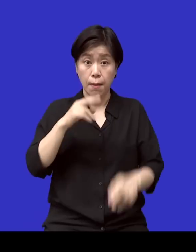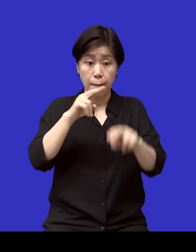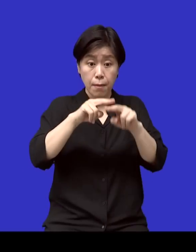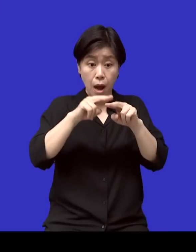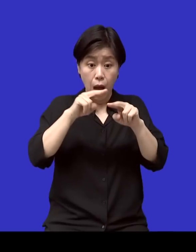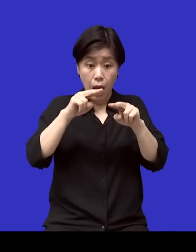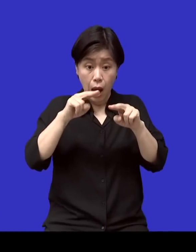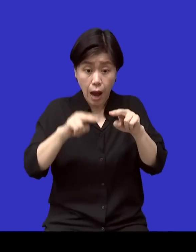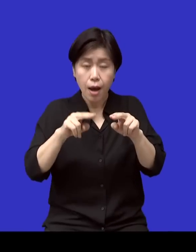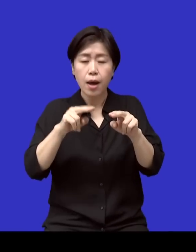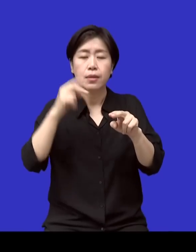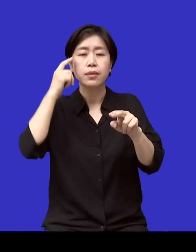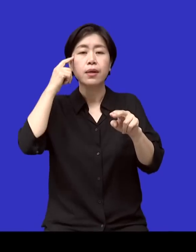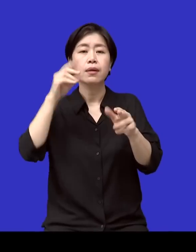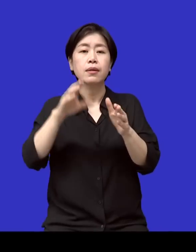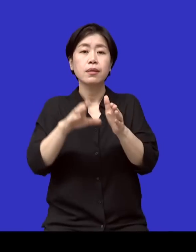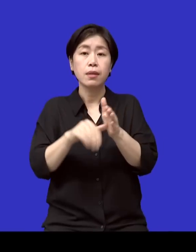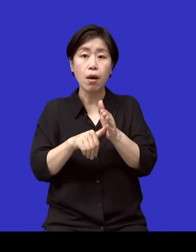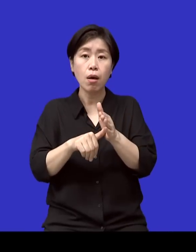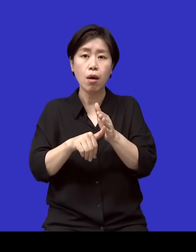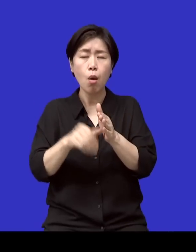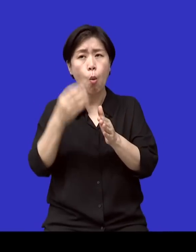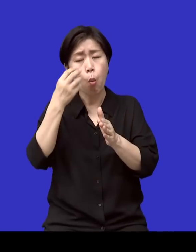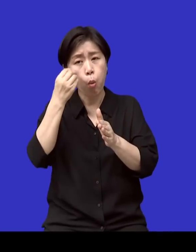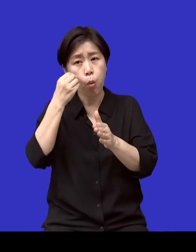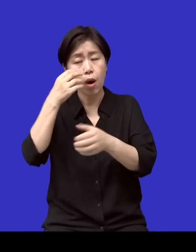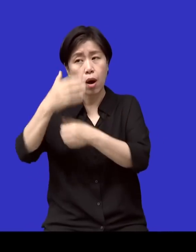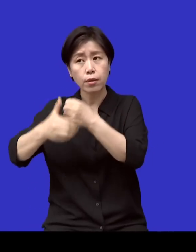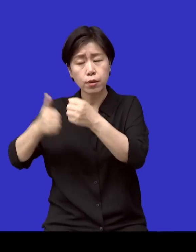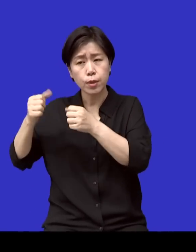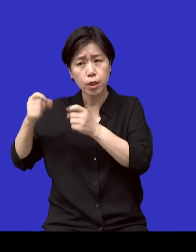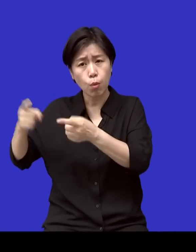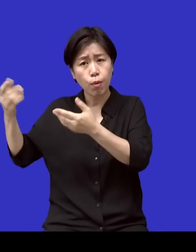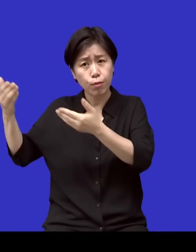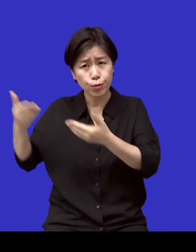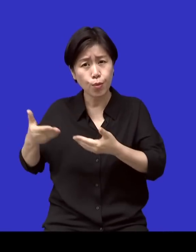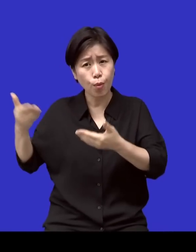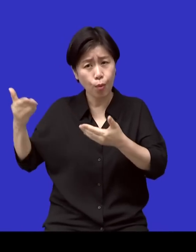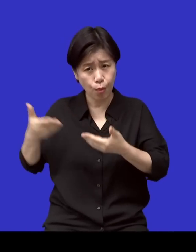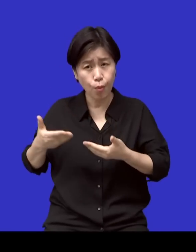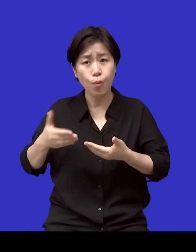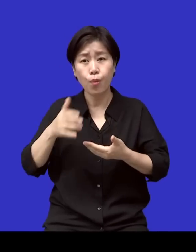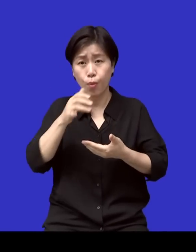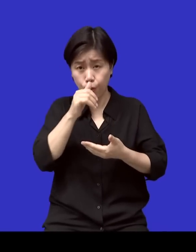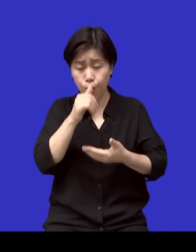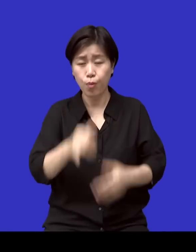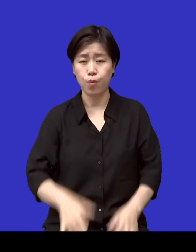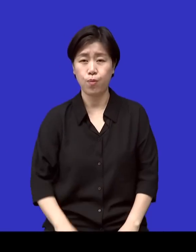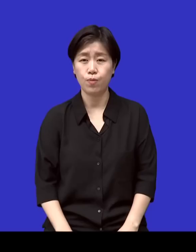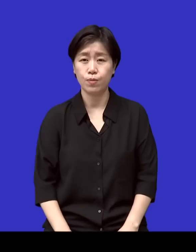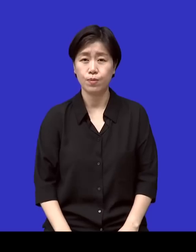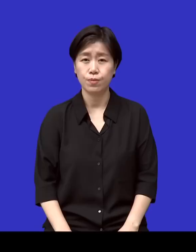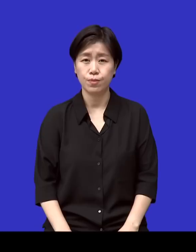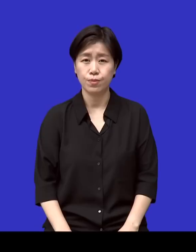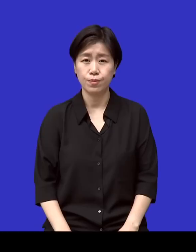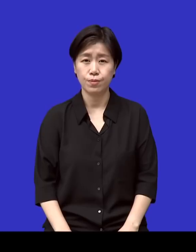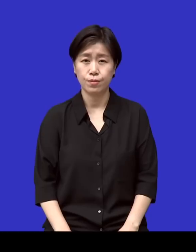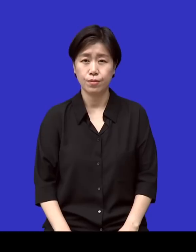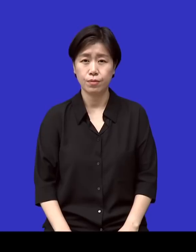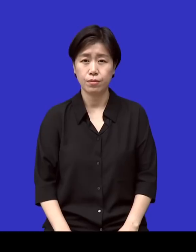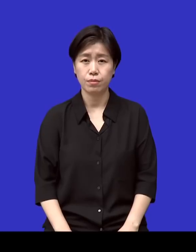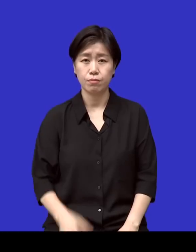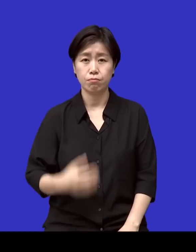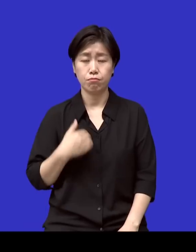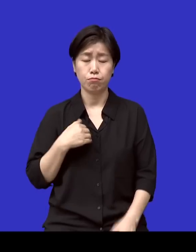뭐가 생겨요. 그래서 그때마다 가수의 끈을 놓지 않는 그런 기회들이 있었어요. 그래서